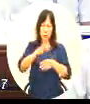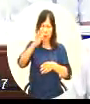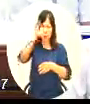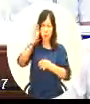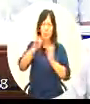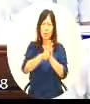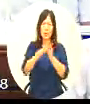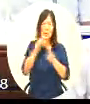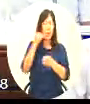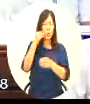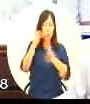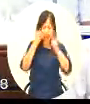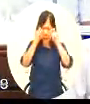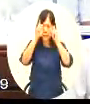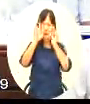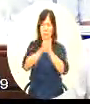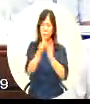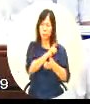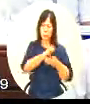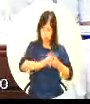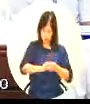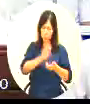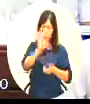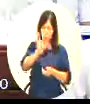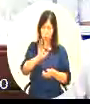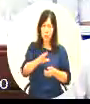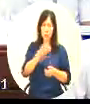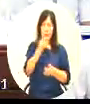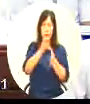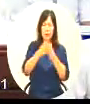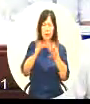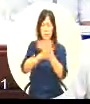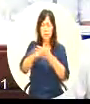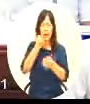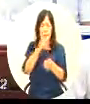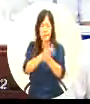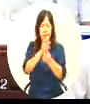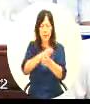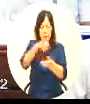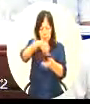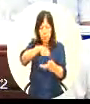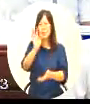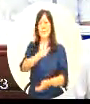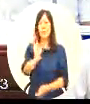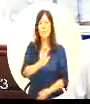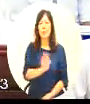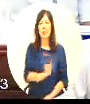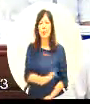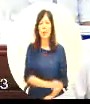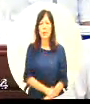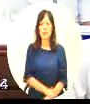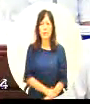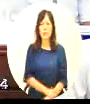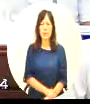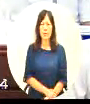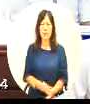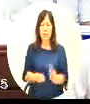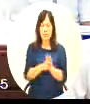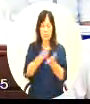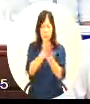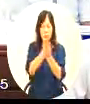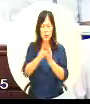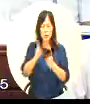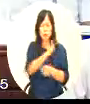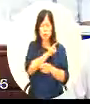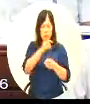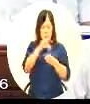是清醒有自主能力的时候，我们其实不需要其他家属签署我们的什么什么手术同意书、检查同意书就